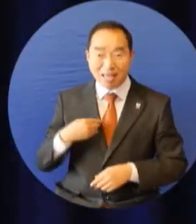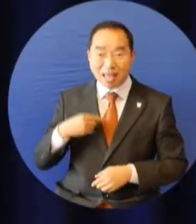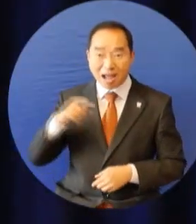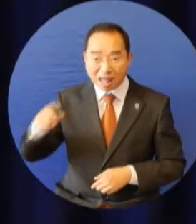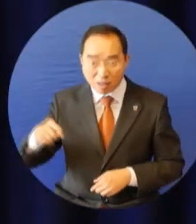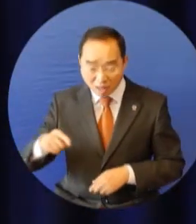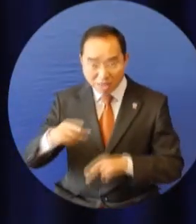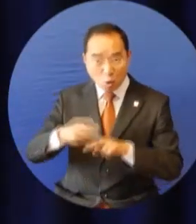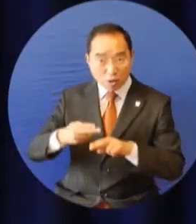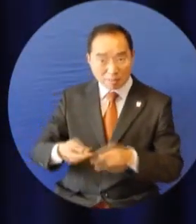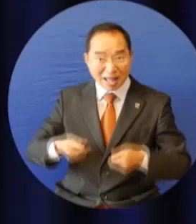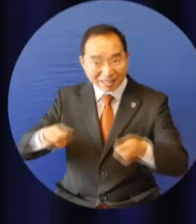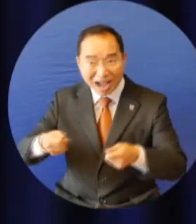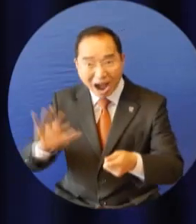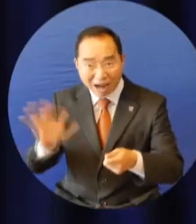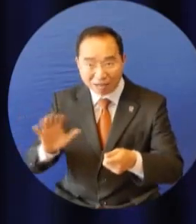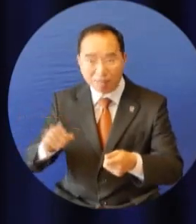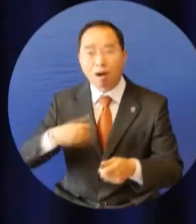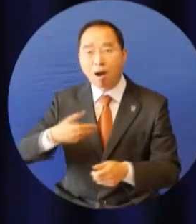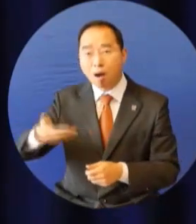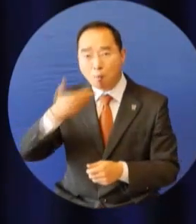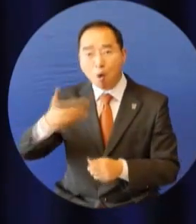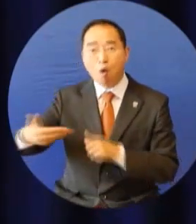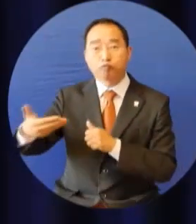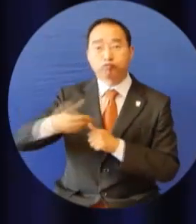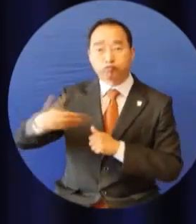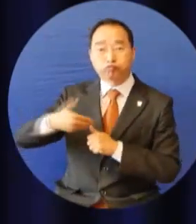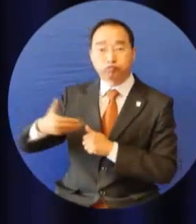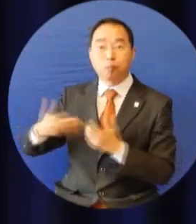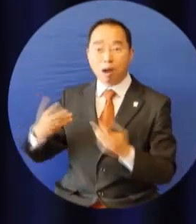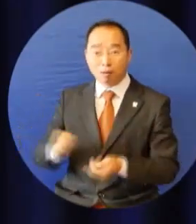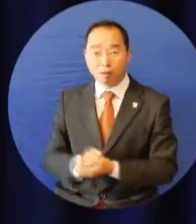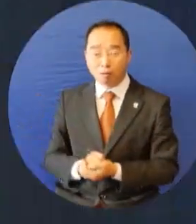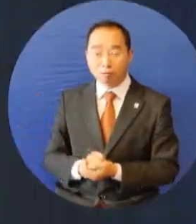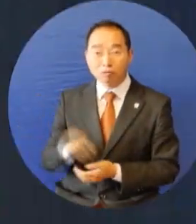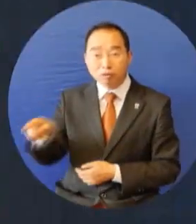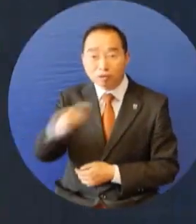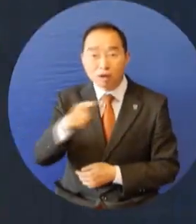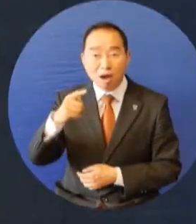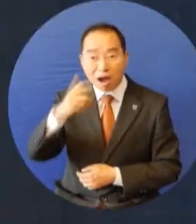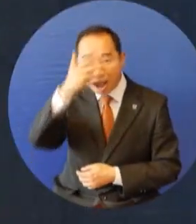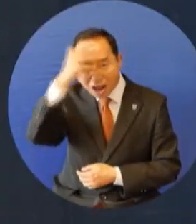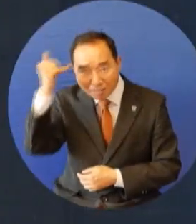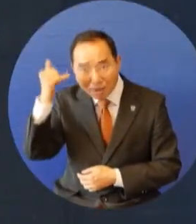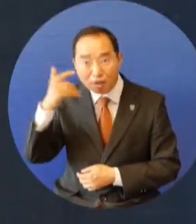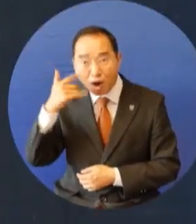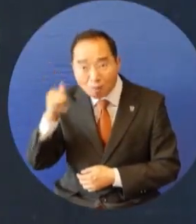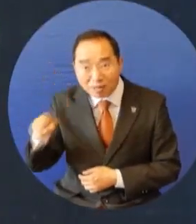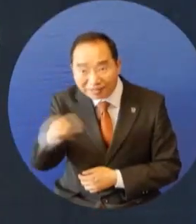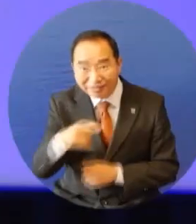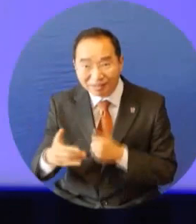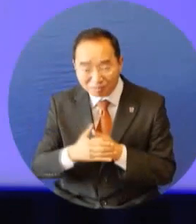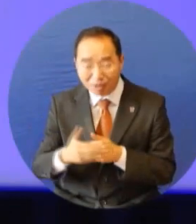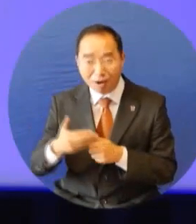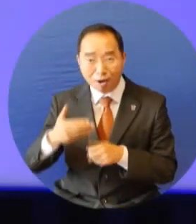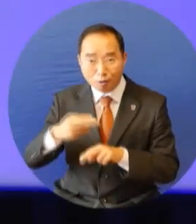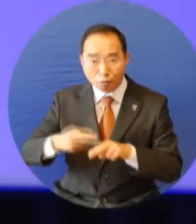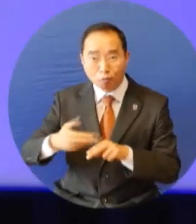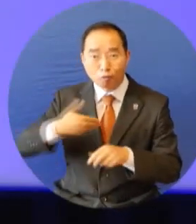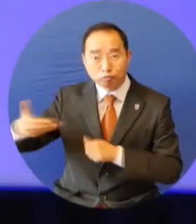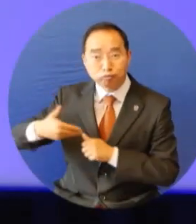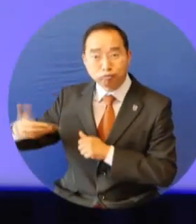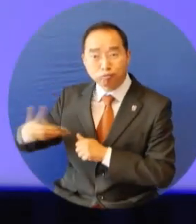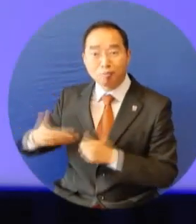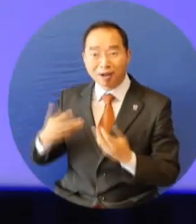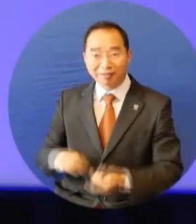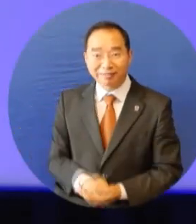얻어먹기도 했습니다. 예, 굶주린 배를 채워주는 어머니들에 의해서 네. 어머니의 이야기이기도 하고 이제